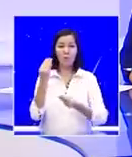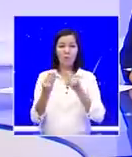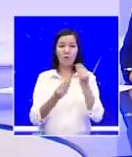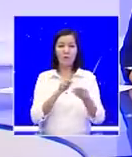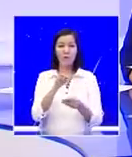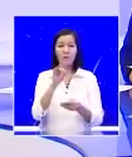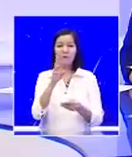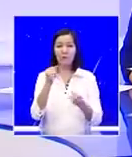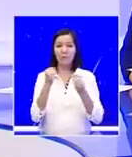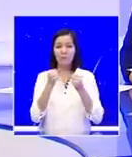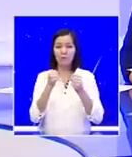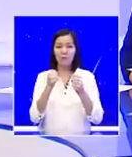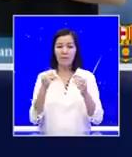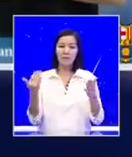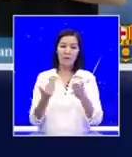киберспорт сайысын жандандырды.